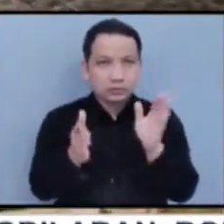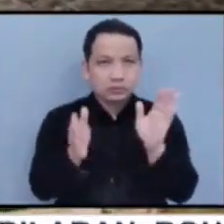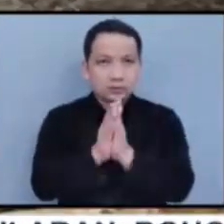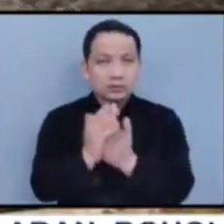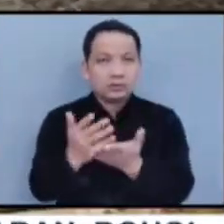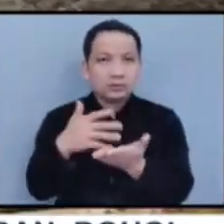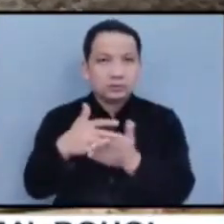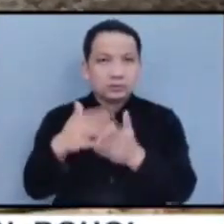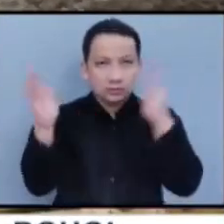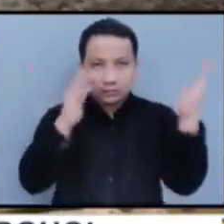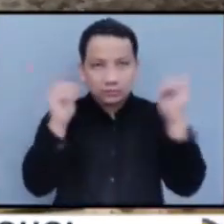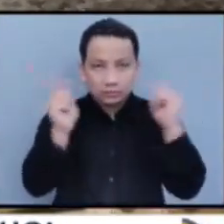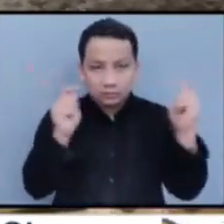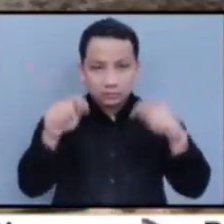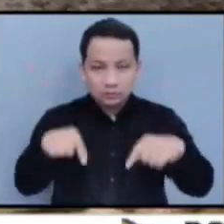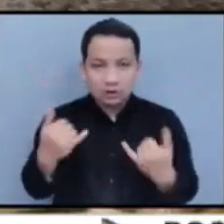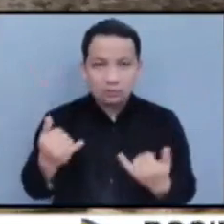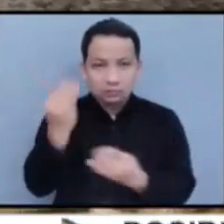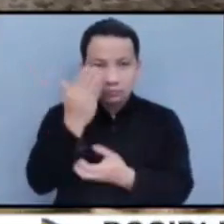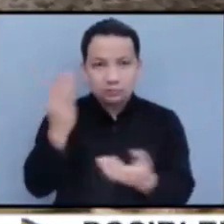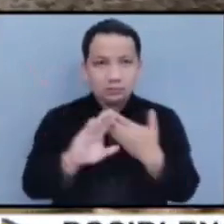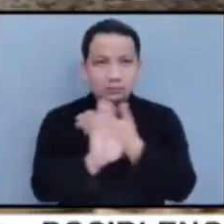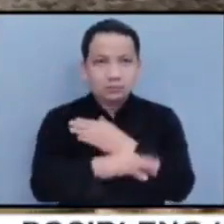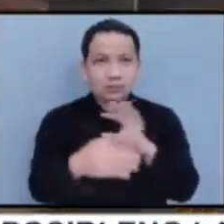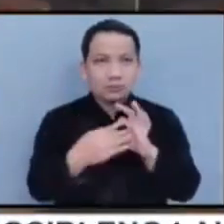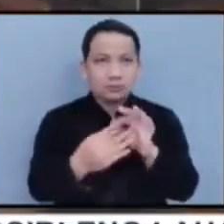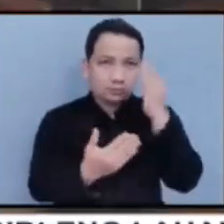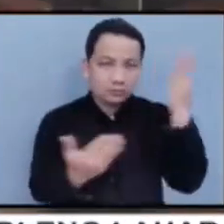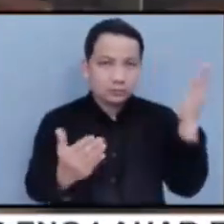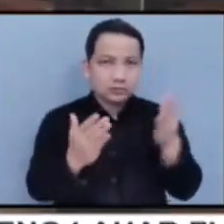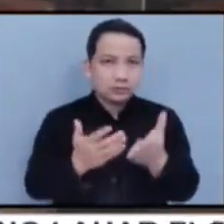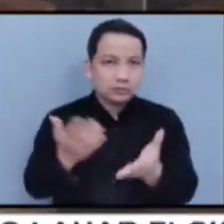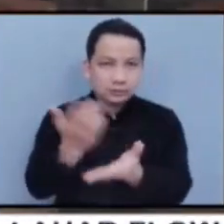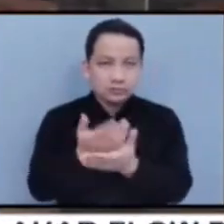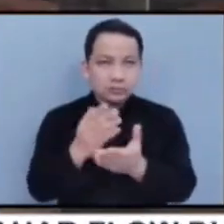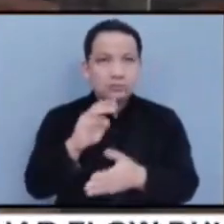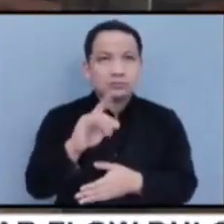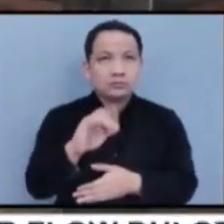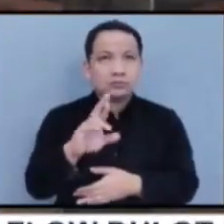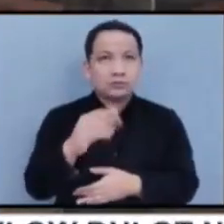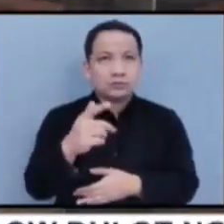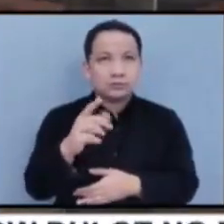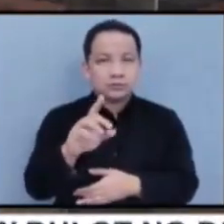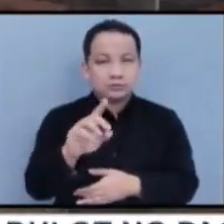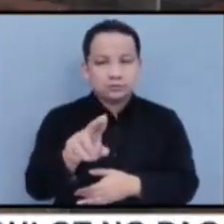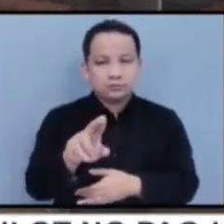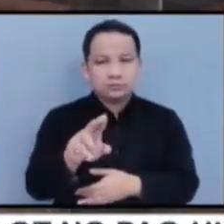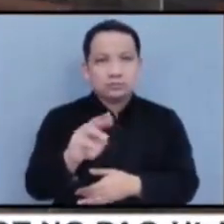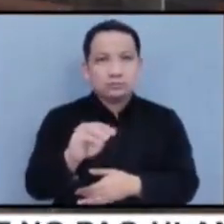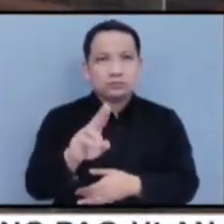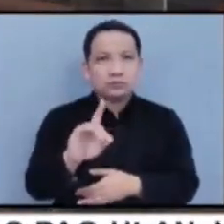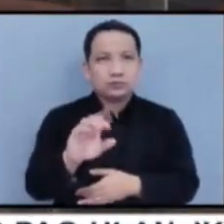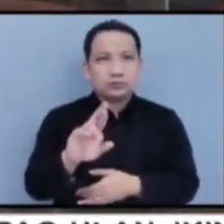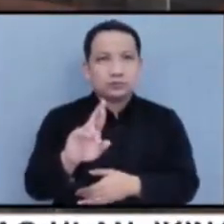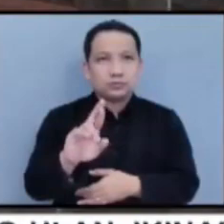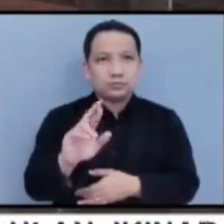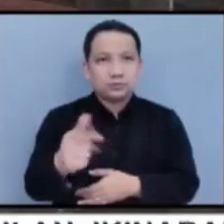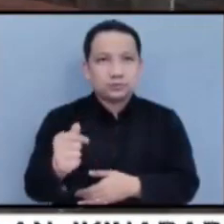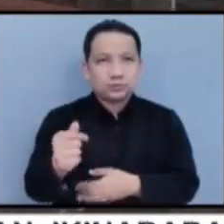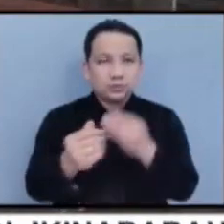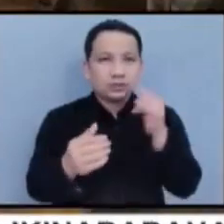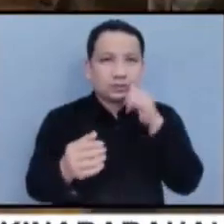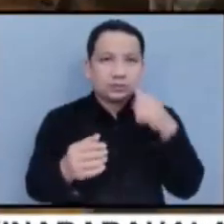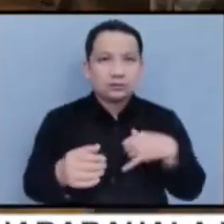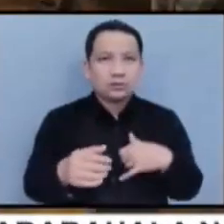bagyo sa kasalukuyan. Balik operasyon na rin ang pantalan sa Mundra. Inaasahan namang maibabalik ang supply ng kuryente bukas,